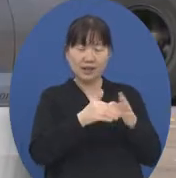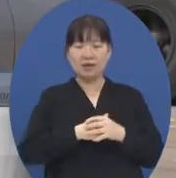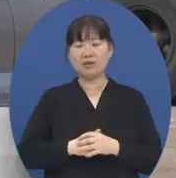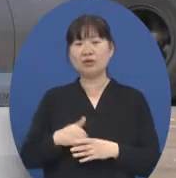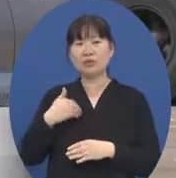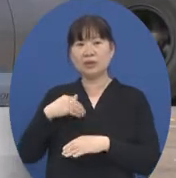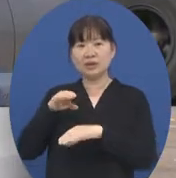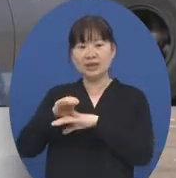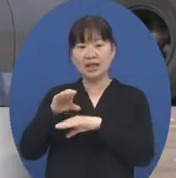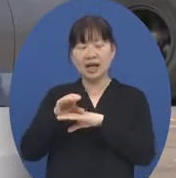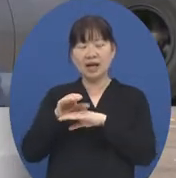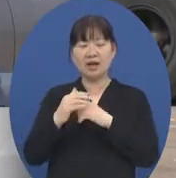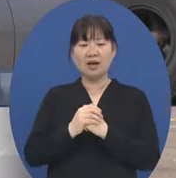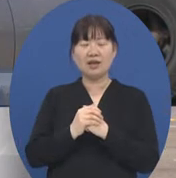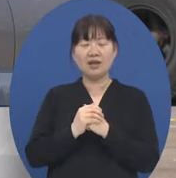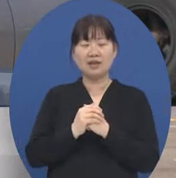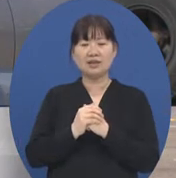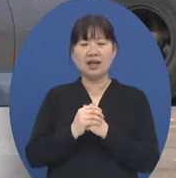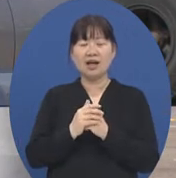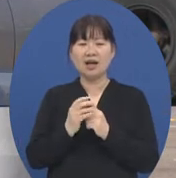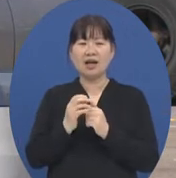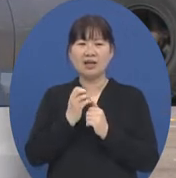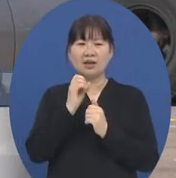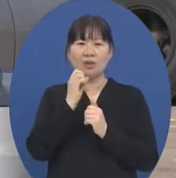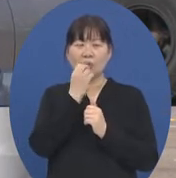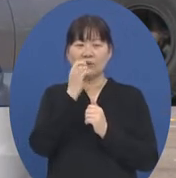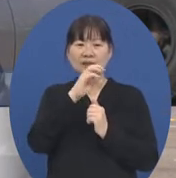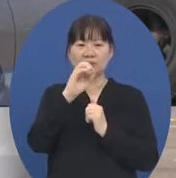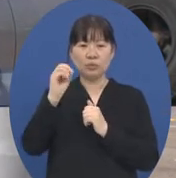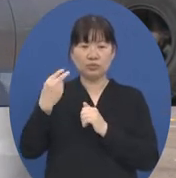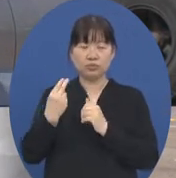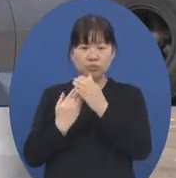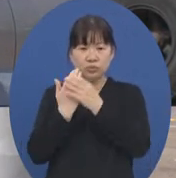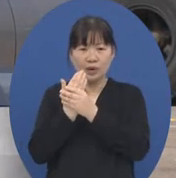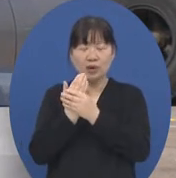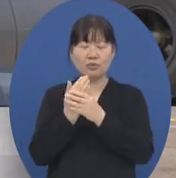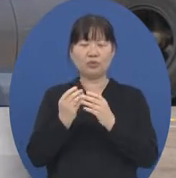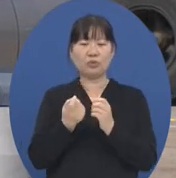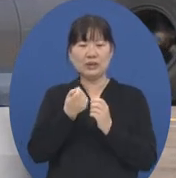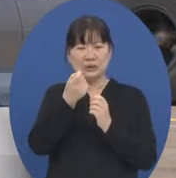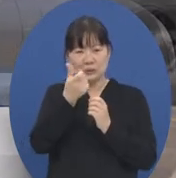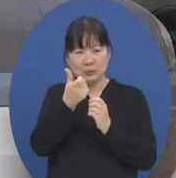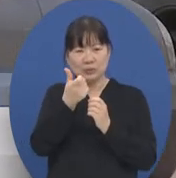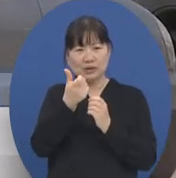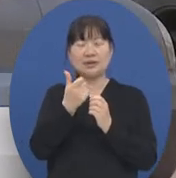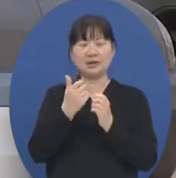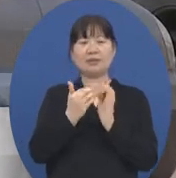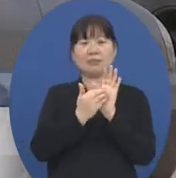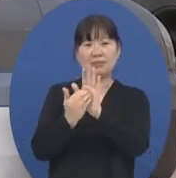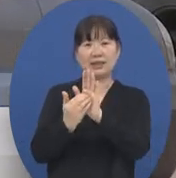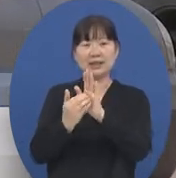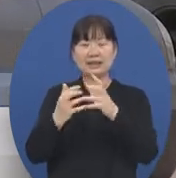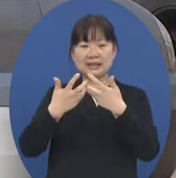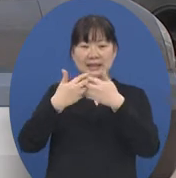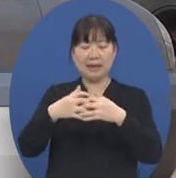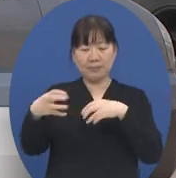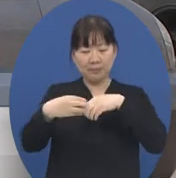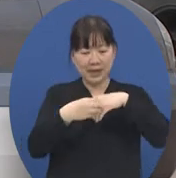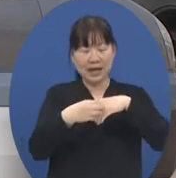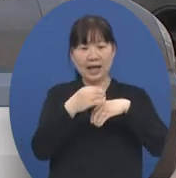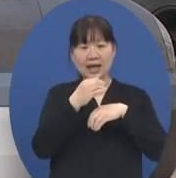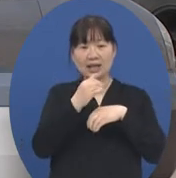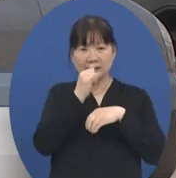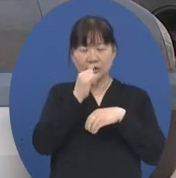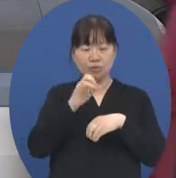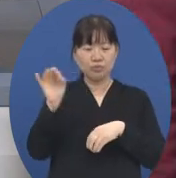차가 저감장치 부착 차량인데요. 이번에 무상으로 점검해 준다고 해서 나오게 됐습니다. 지금 필터를